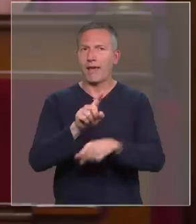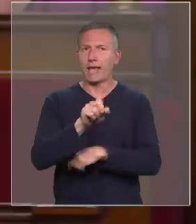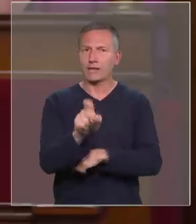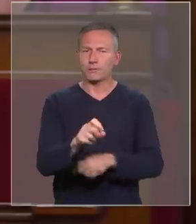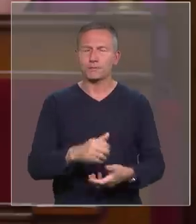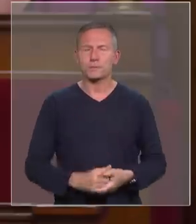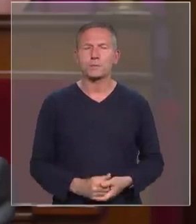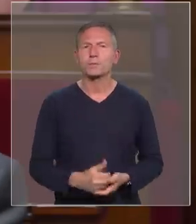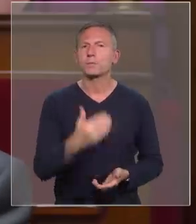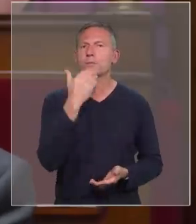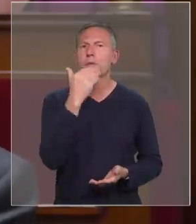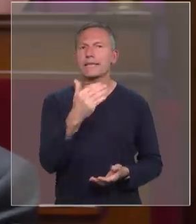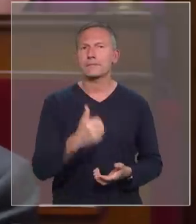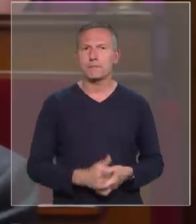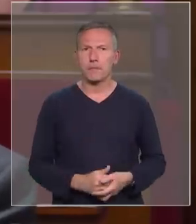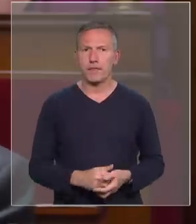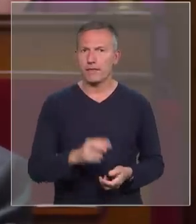Merci, madame la présidente.